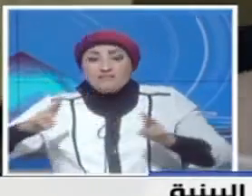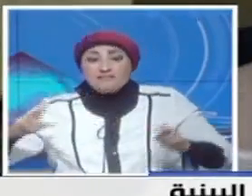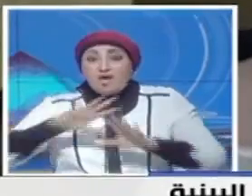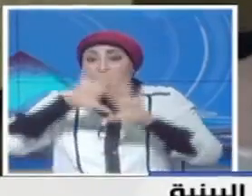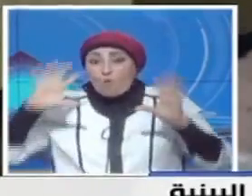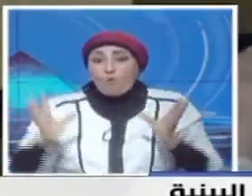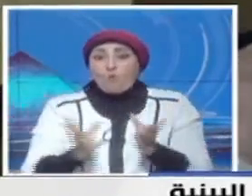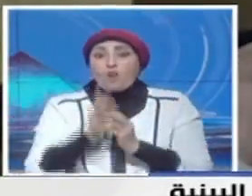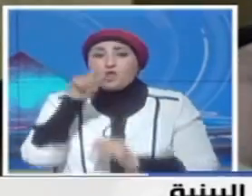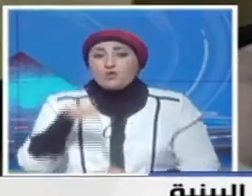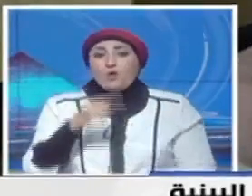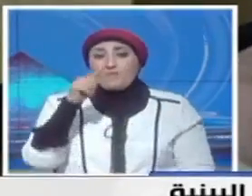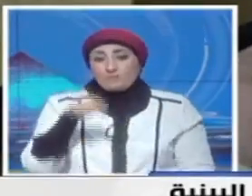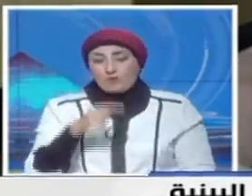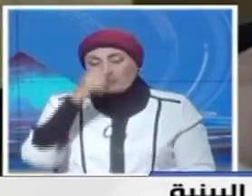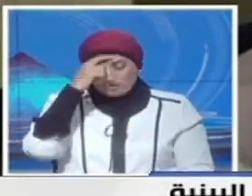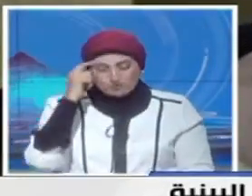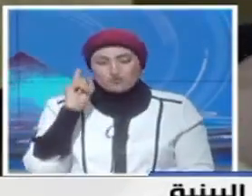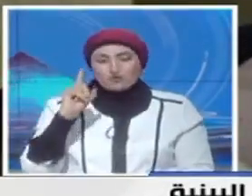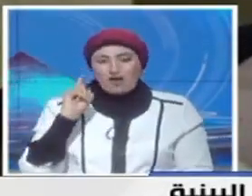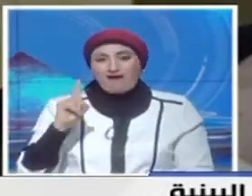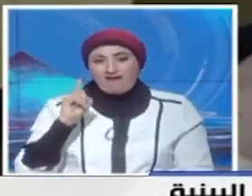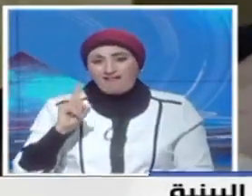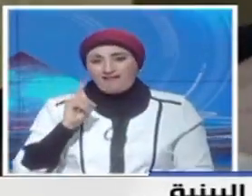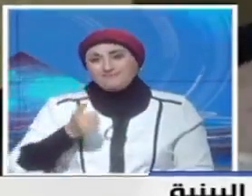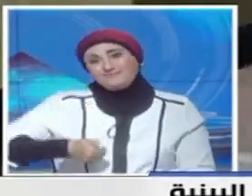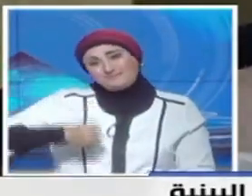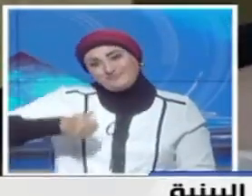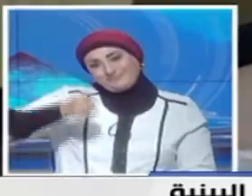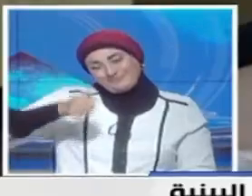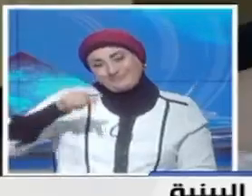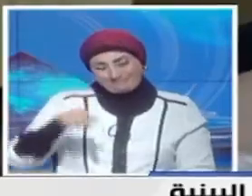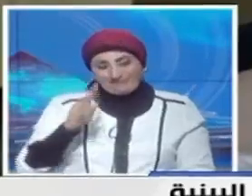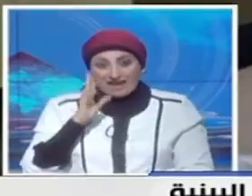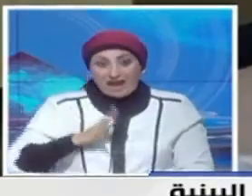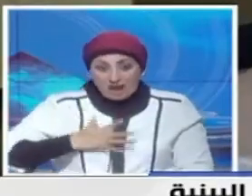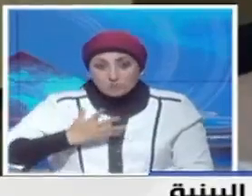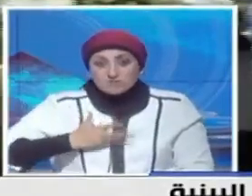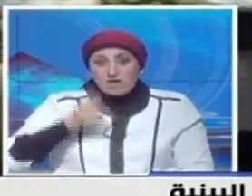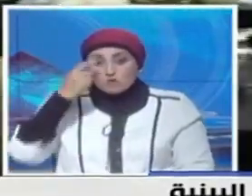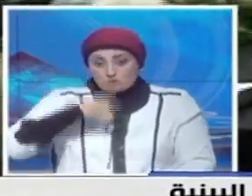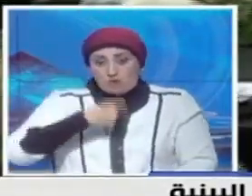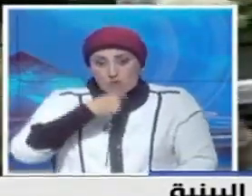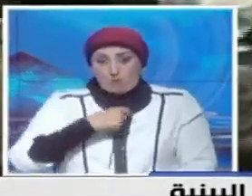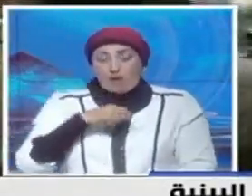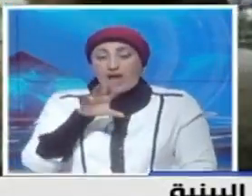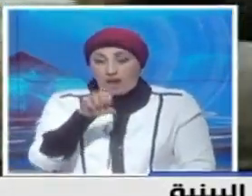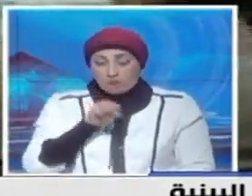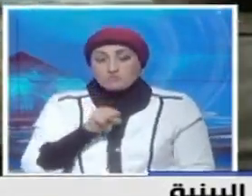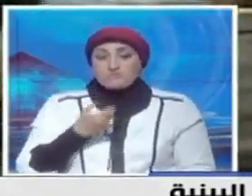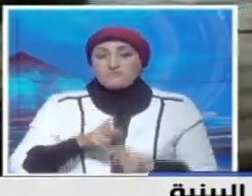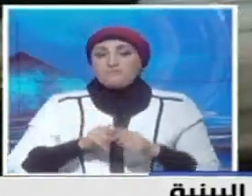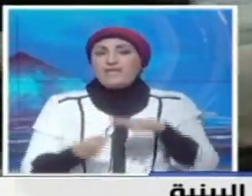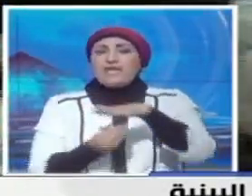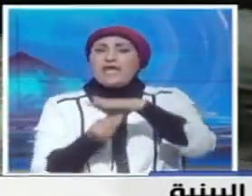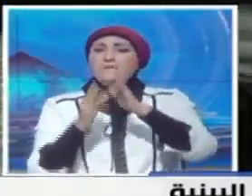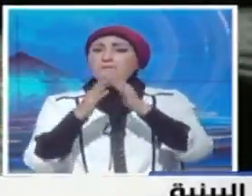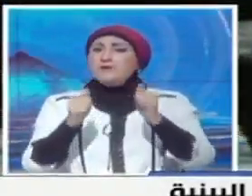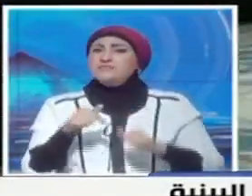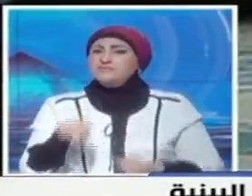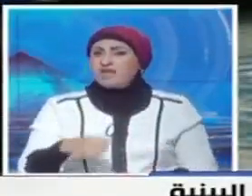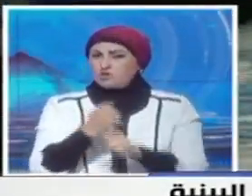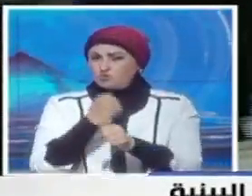بنتكلم عليها كل يوم دي إن شاء الله تتحقق، محتاجين هذه النوعية من الباحثين. الجامعات المصرية لديها